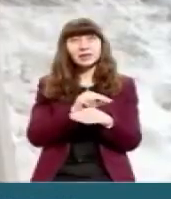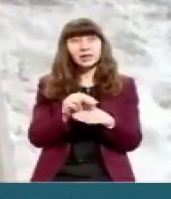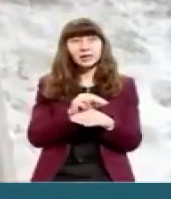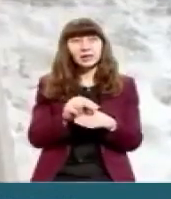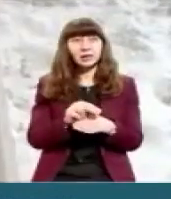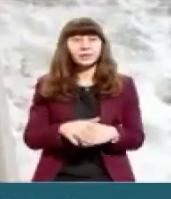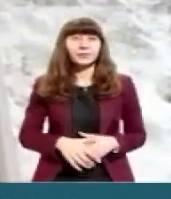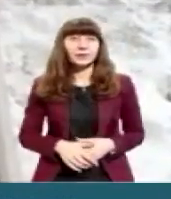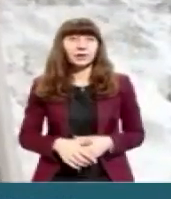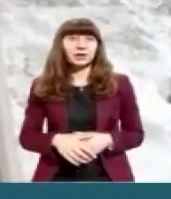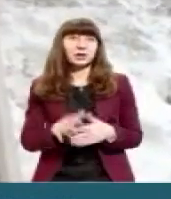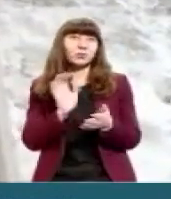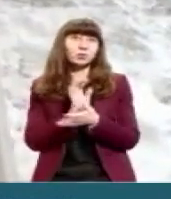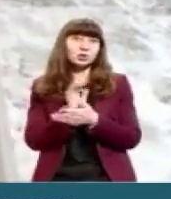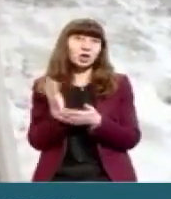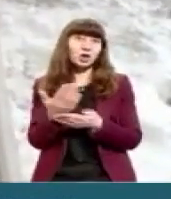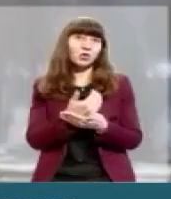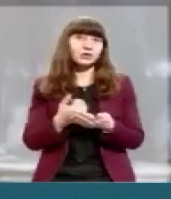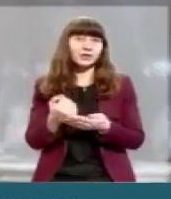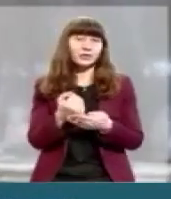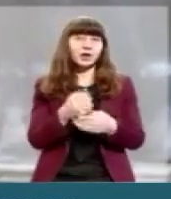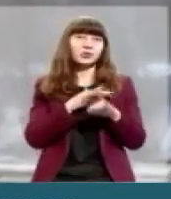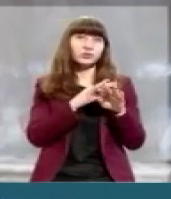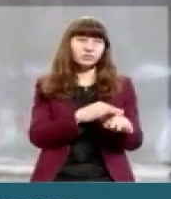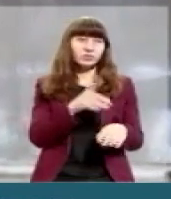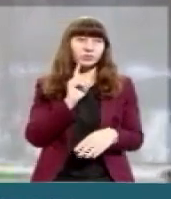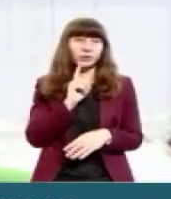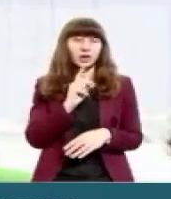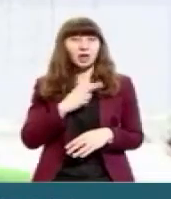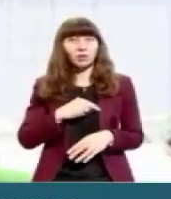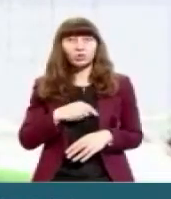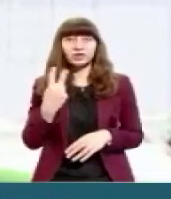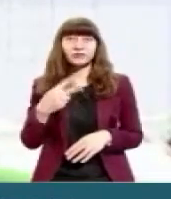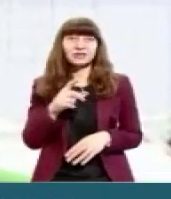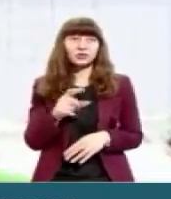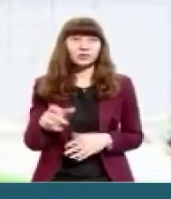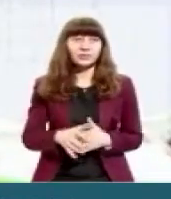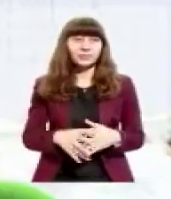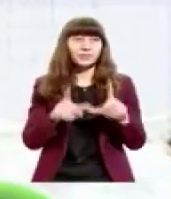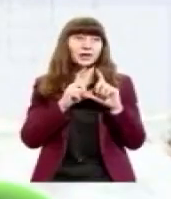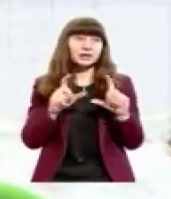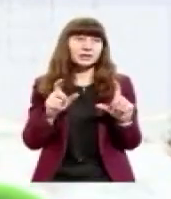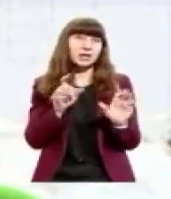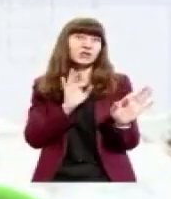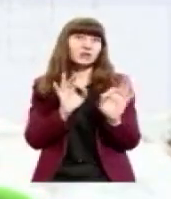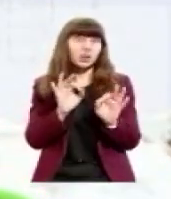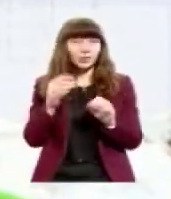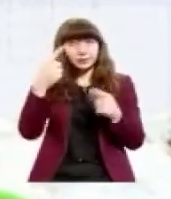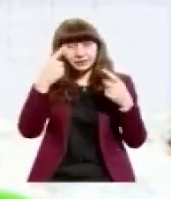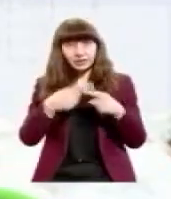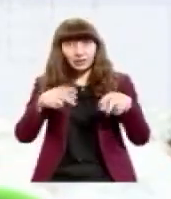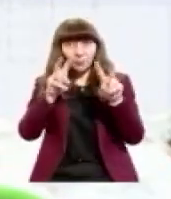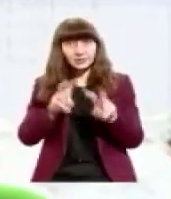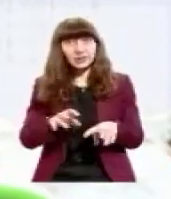ремонту наружно-инженерных сетей. На объекте работают порядка 20 человек. Здание, в принципе, рабочее в состоянии.